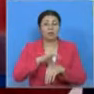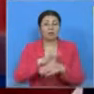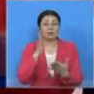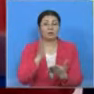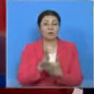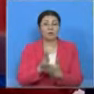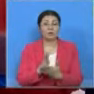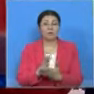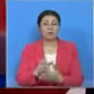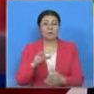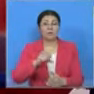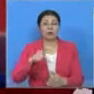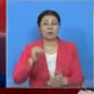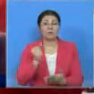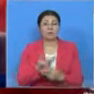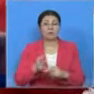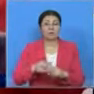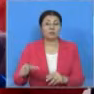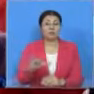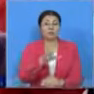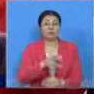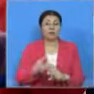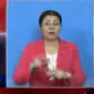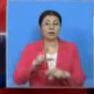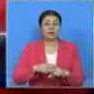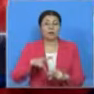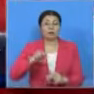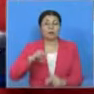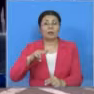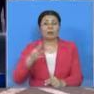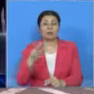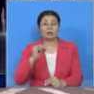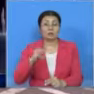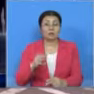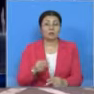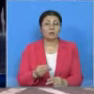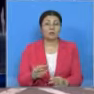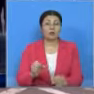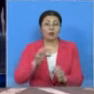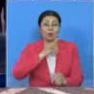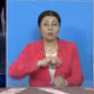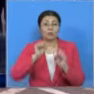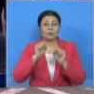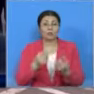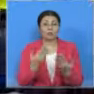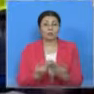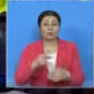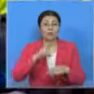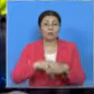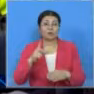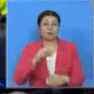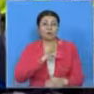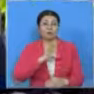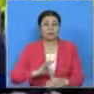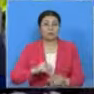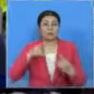бар, базалары бар, соның барлығы осы планшетте орнатылған. Бүгінде патрульдік полиция қызметкерлері 100% арнайы